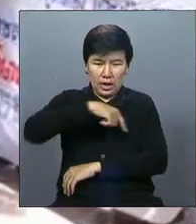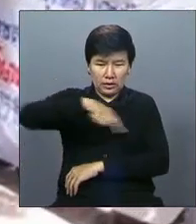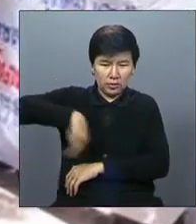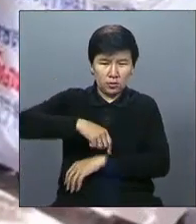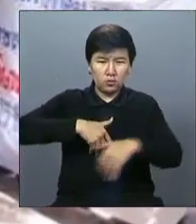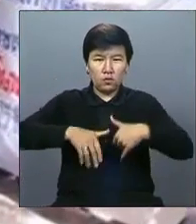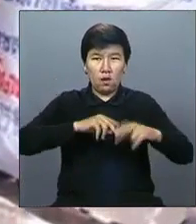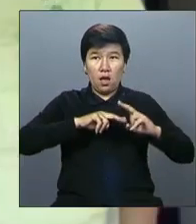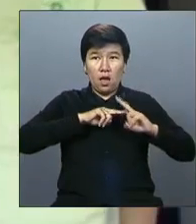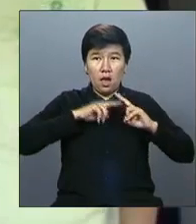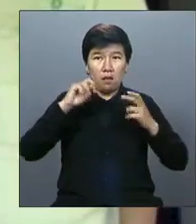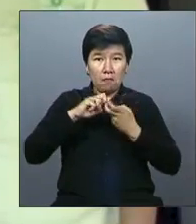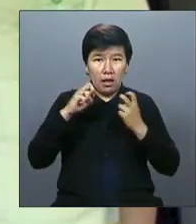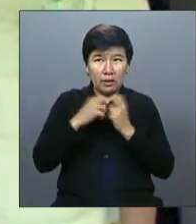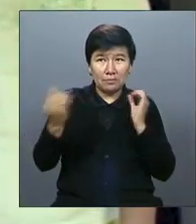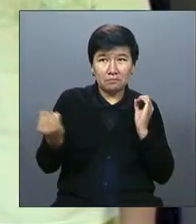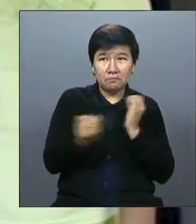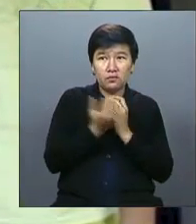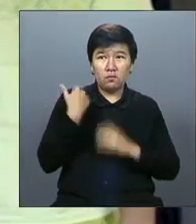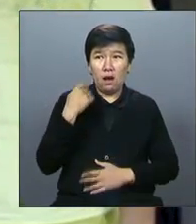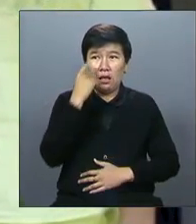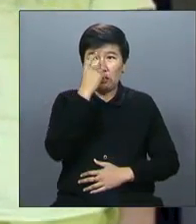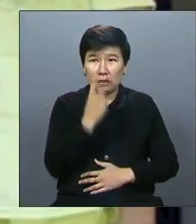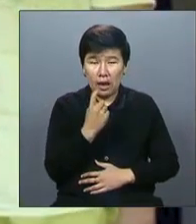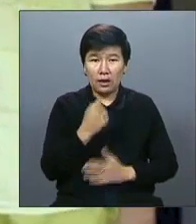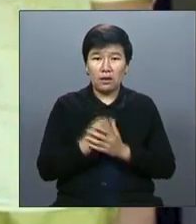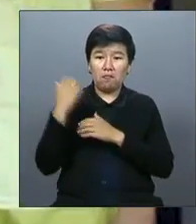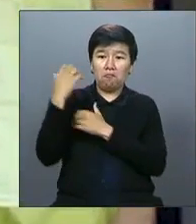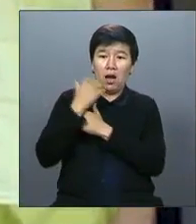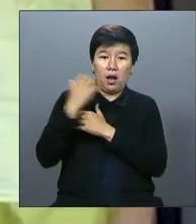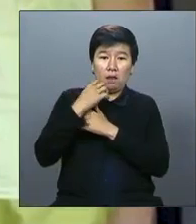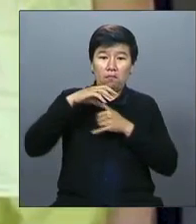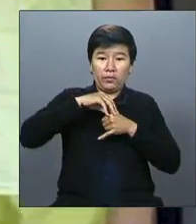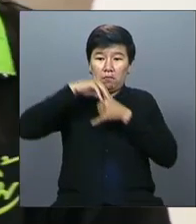ลับต้องถูกคุกคามสังหารและถูกบังคับให้หายสาบสูญ